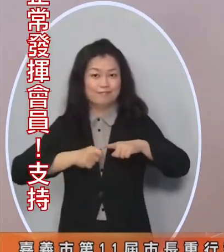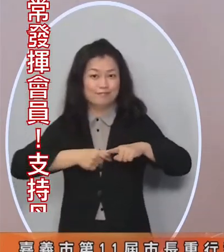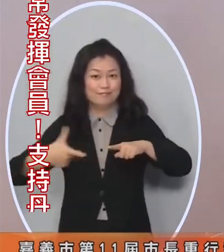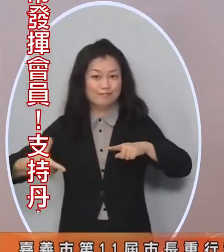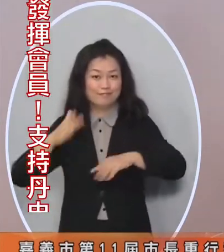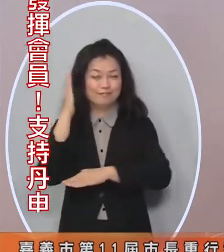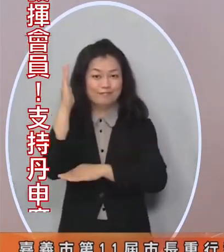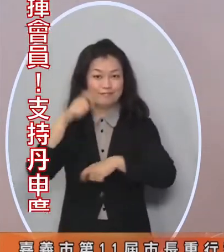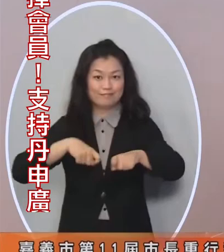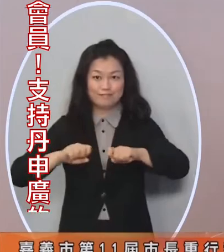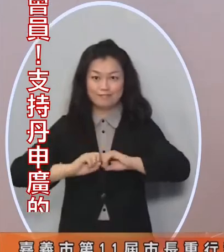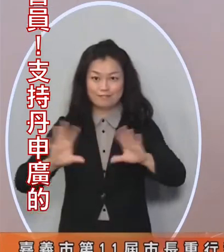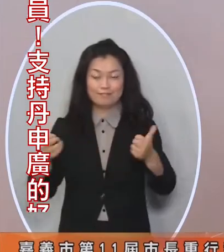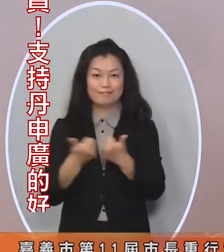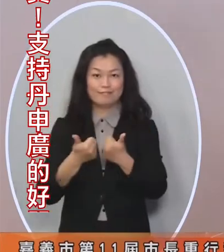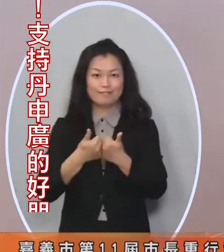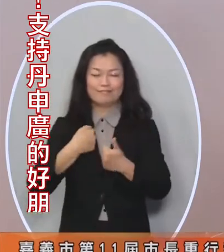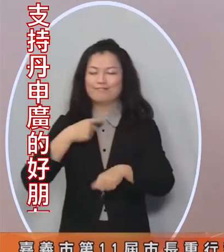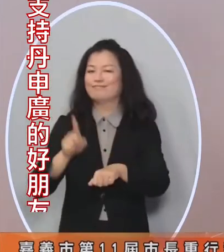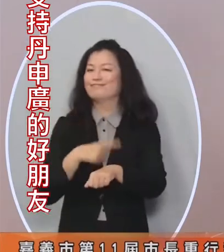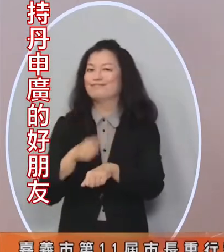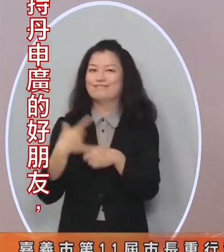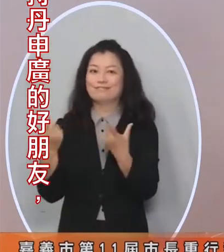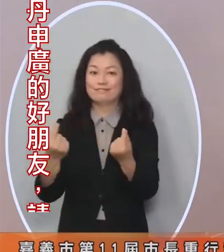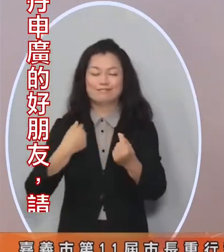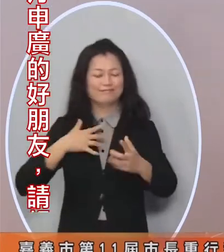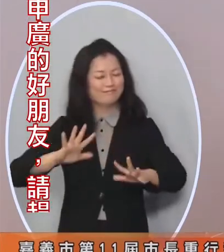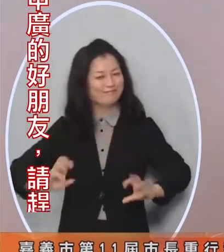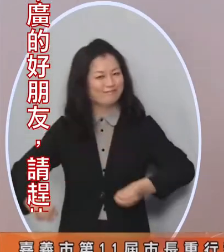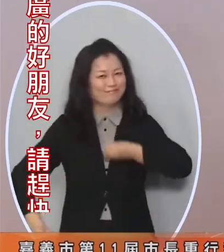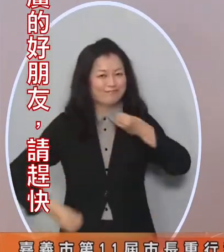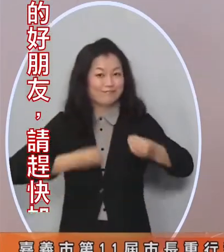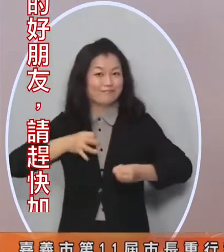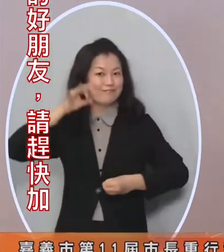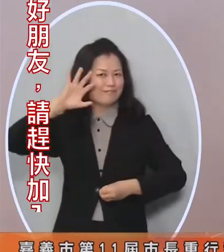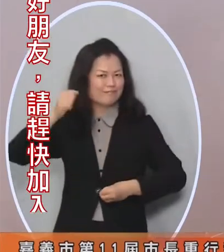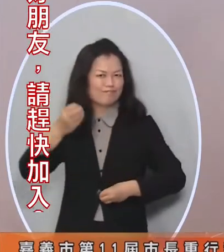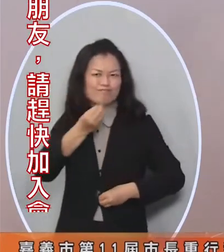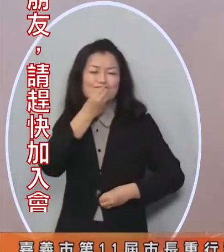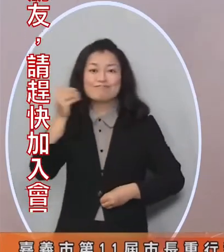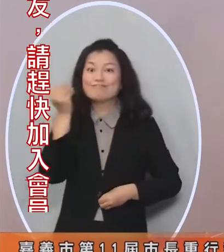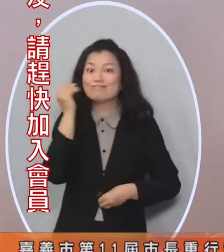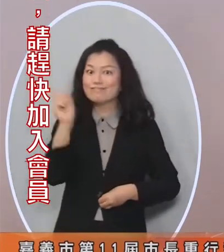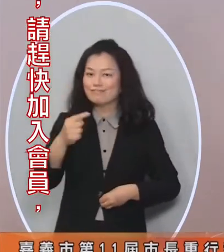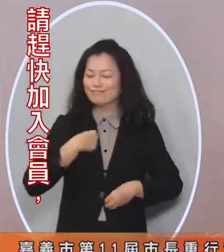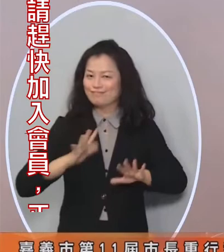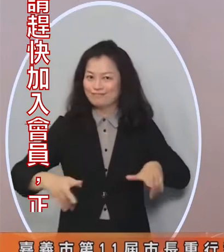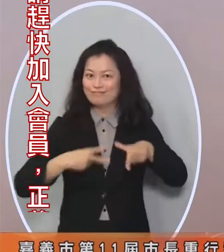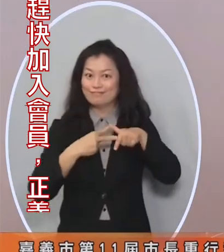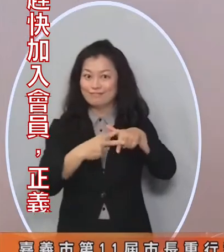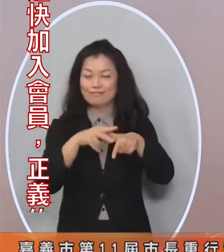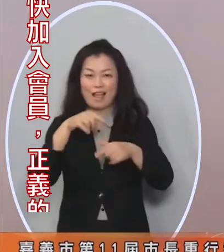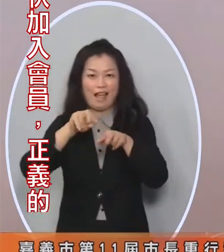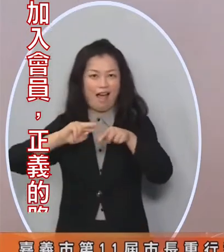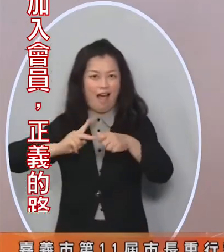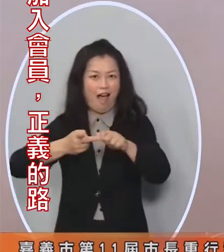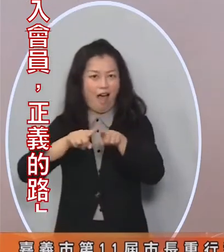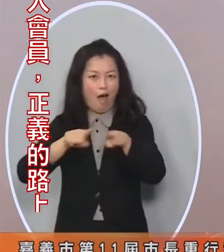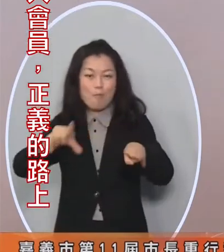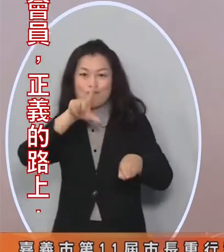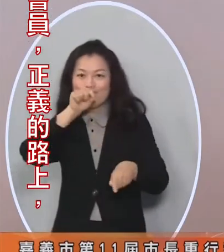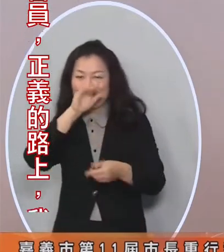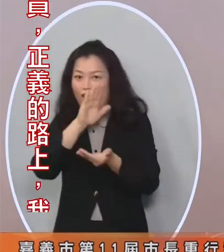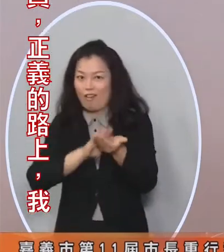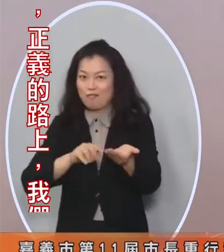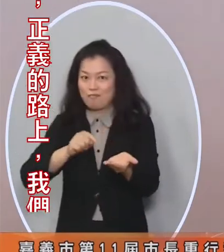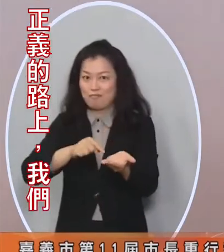表会啊，我还是要按照惯例来跟我们大家分享我们嘉义的美食。首先我们要推荐的就是我们嘉义的和平鸡肉饭啊，我们